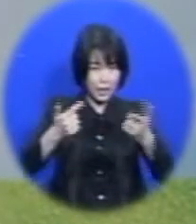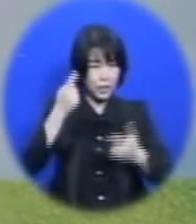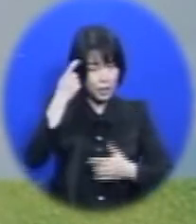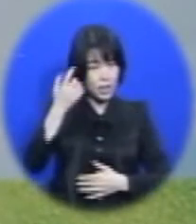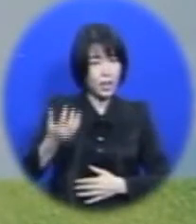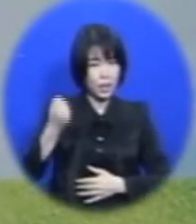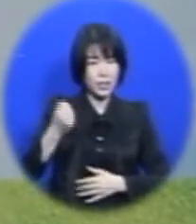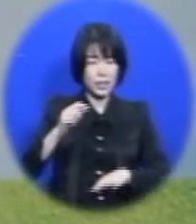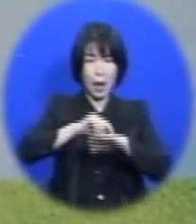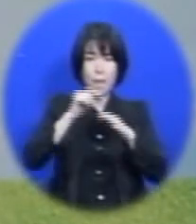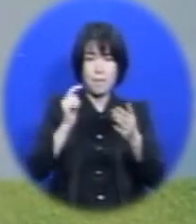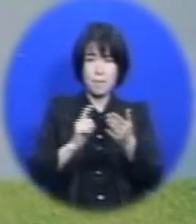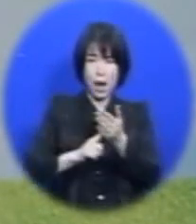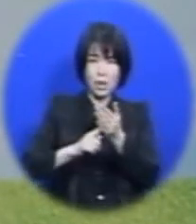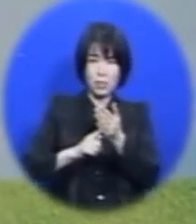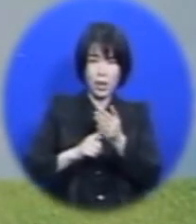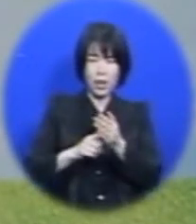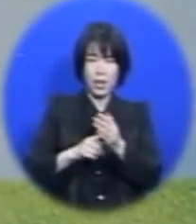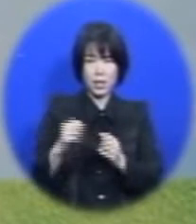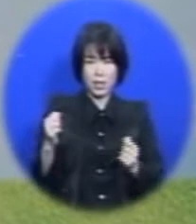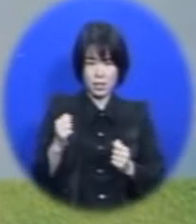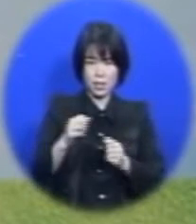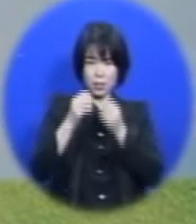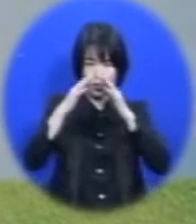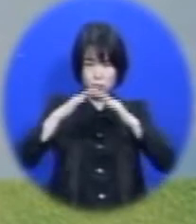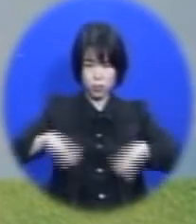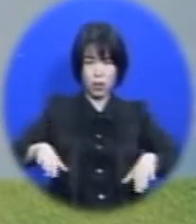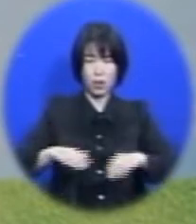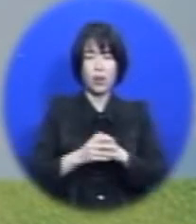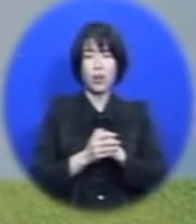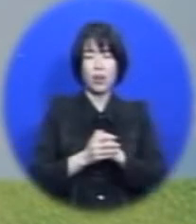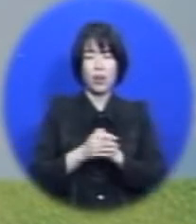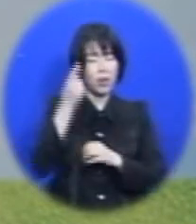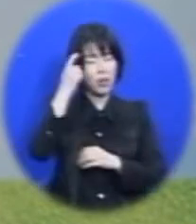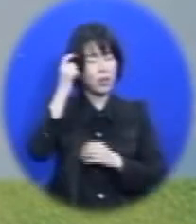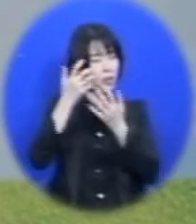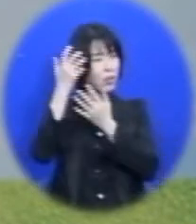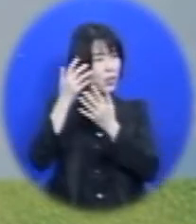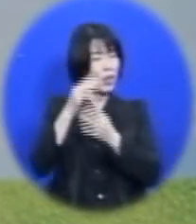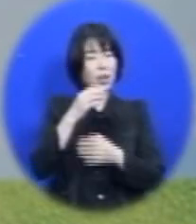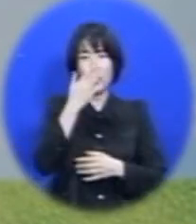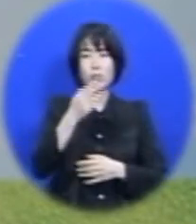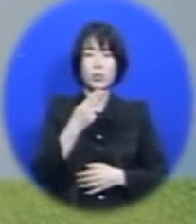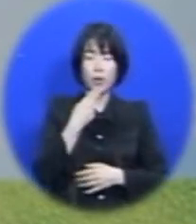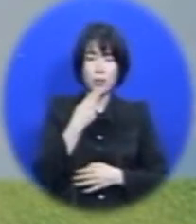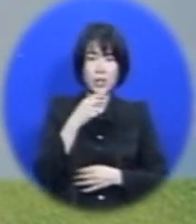그만 마음이 그냥 경계선이 무너져 버리는 겁니다. 상상할 수 없는 그런